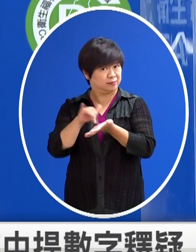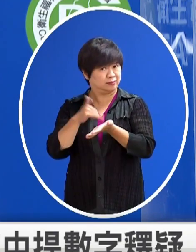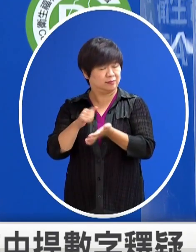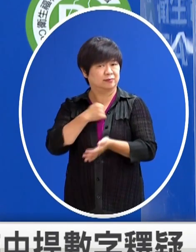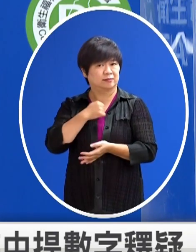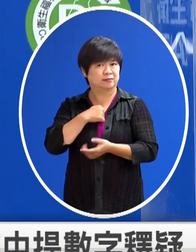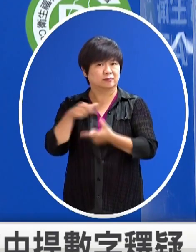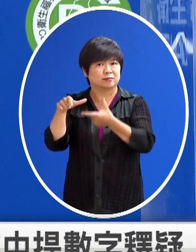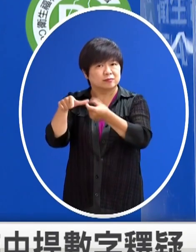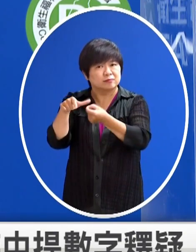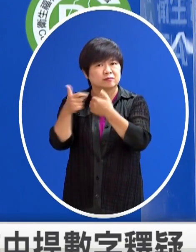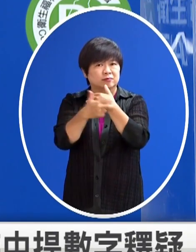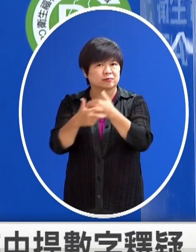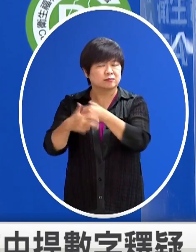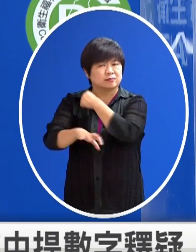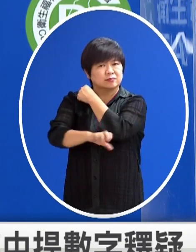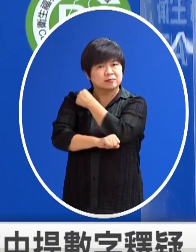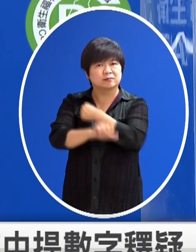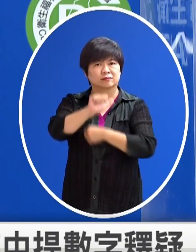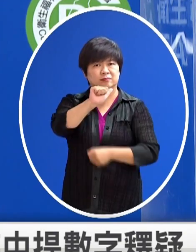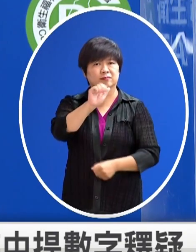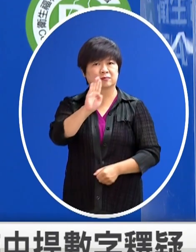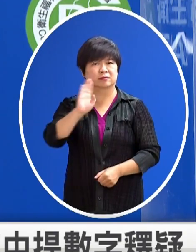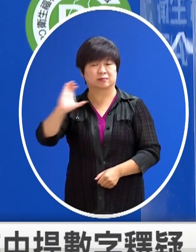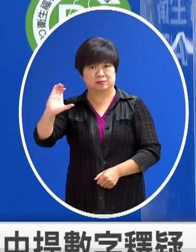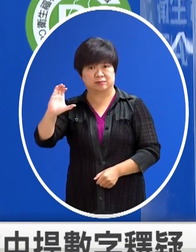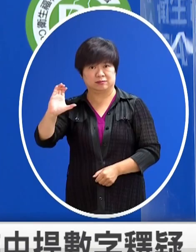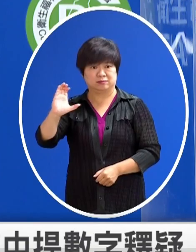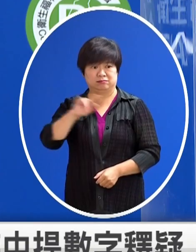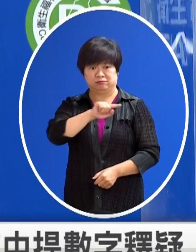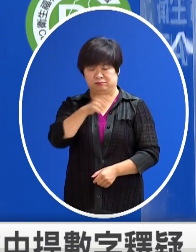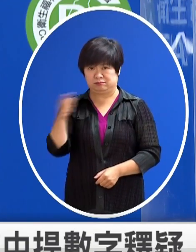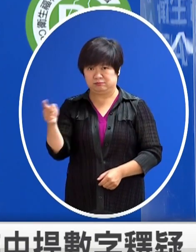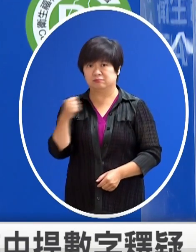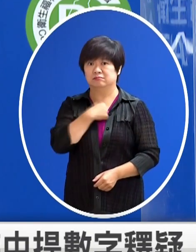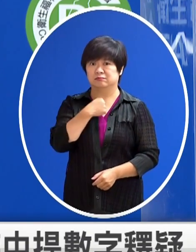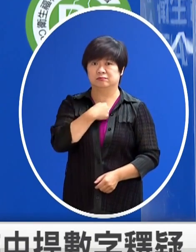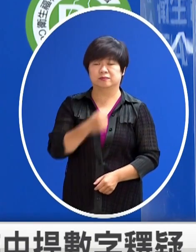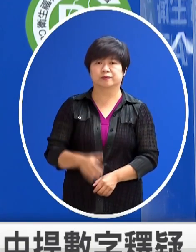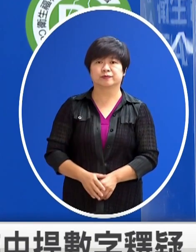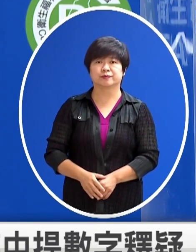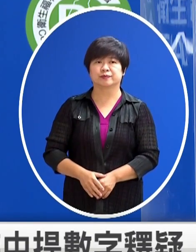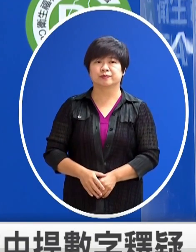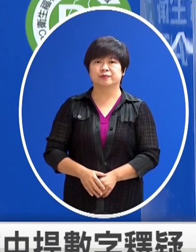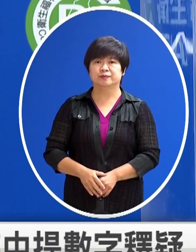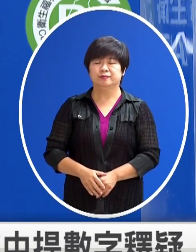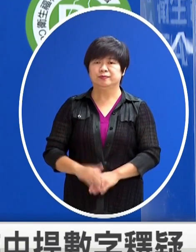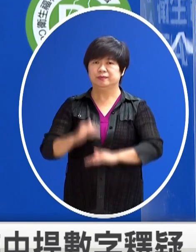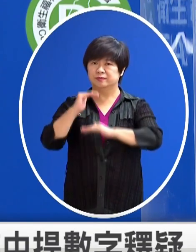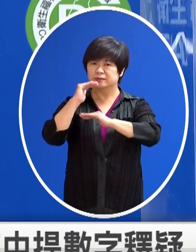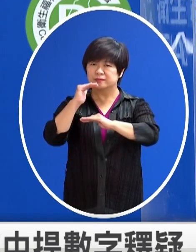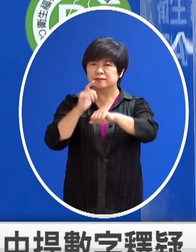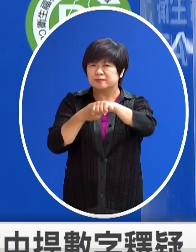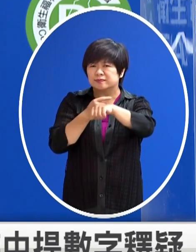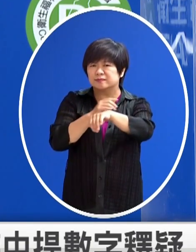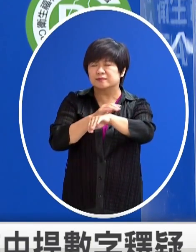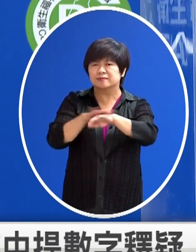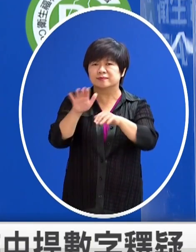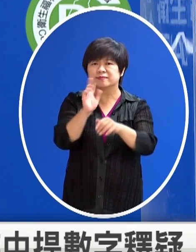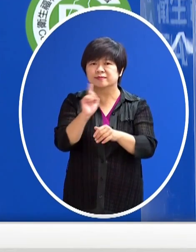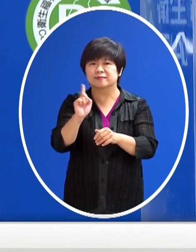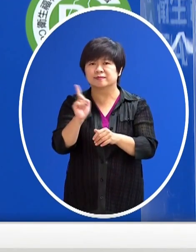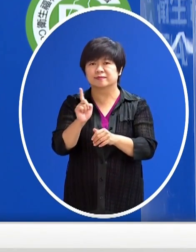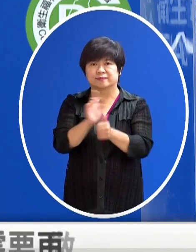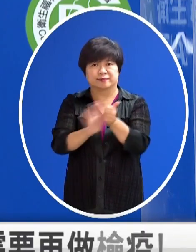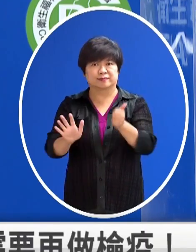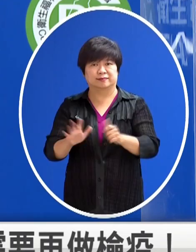在公卫的基本的 ABC 就可以了解到说，这样的一个限制性会造成怎么样一个